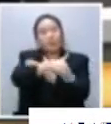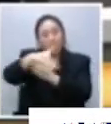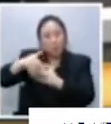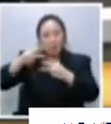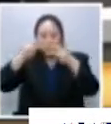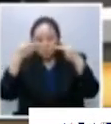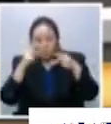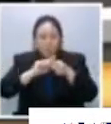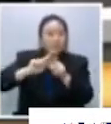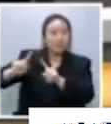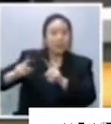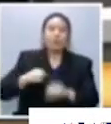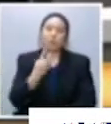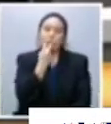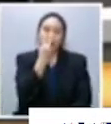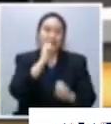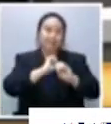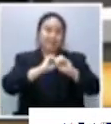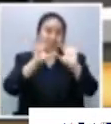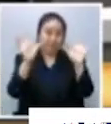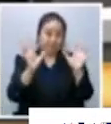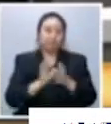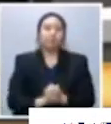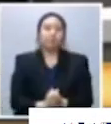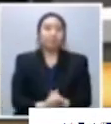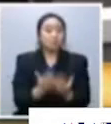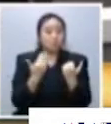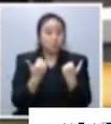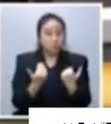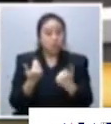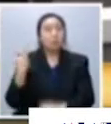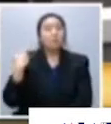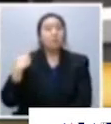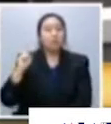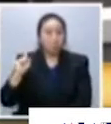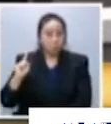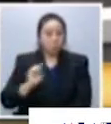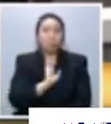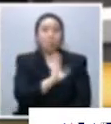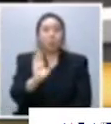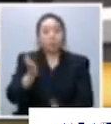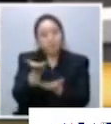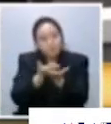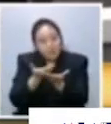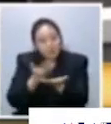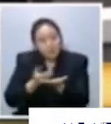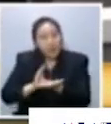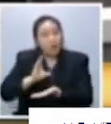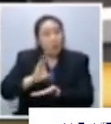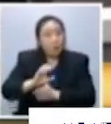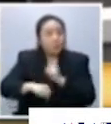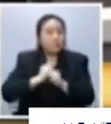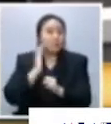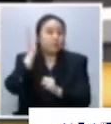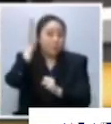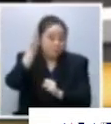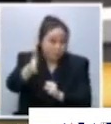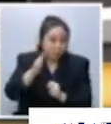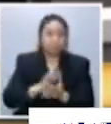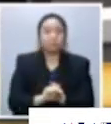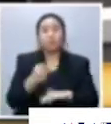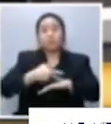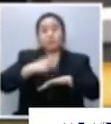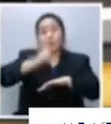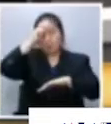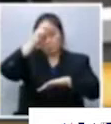ขียนให้ชัดตรงนี้เองครับมันก็จะเป็นประโยชน์กับการพิจารณางบประมาณในปีต่อไปด้วยความเคารพท่านประธานครับ